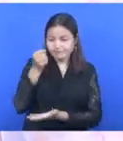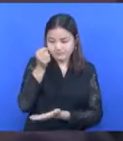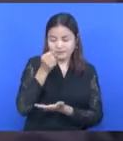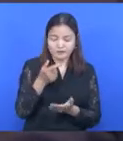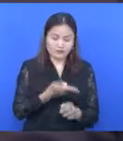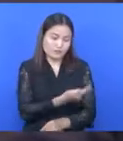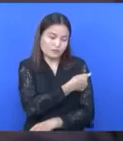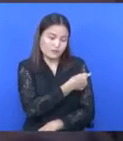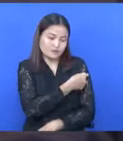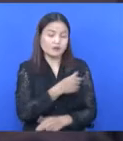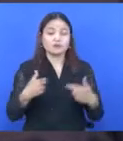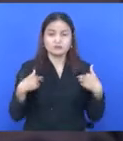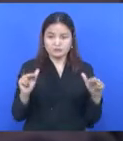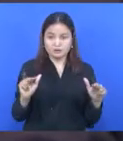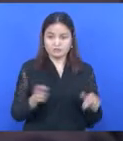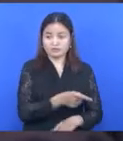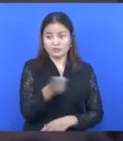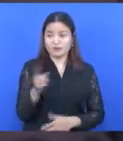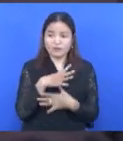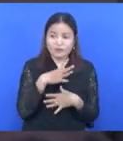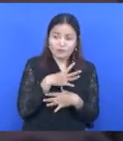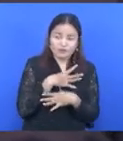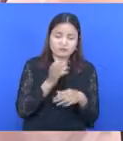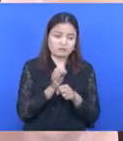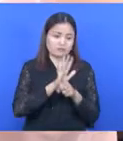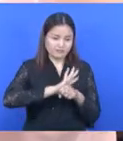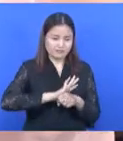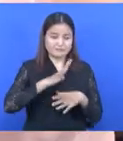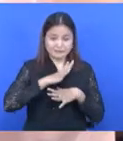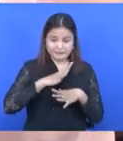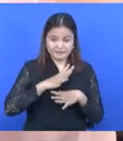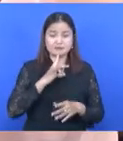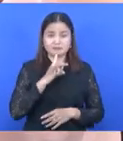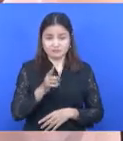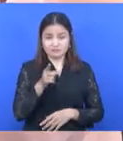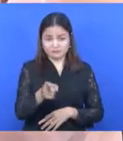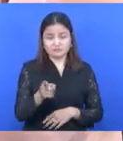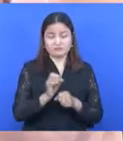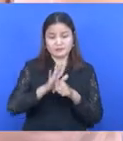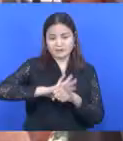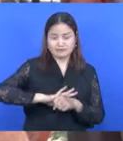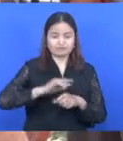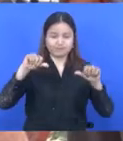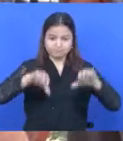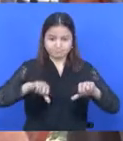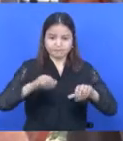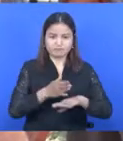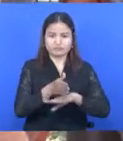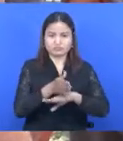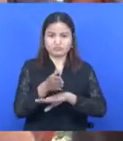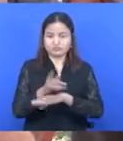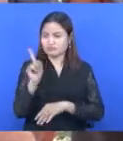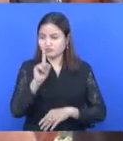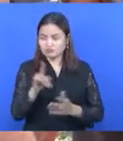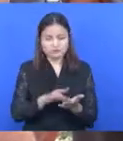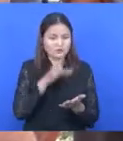ក្នុងពេលដែលប្រជាពលរដ្ឋមានការភិតភ័យតក់ស្លុតជាទីបំផុតពីព្រោះនេះគឺជាជំងឺដ៏ឆ្លងដល់កាយសាហាវមិនដឹងថាតើមានឱសថណា